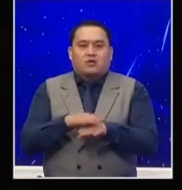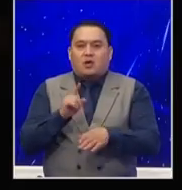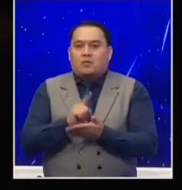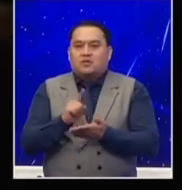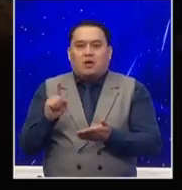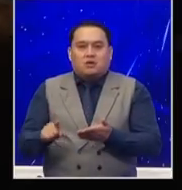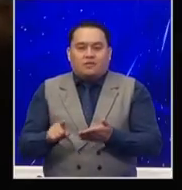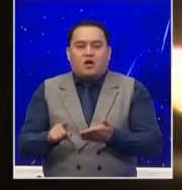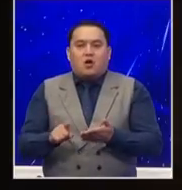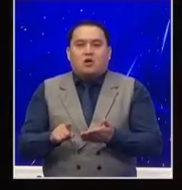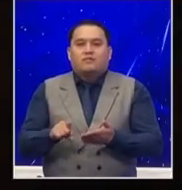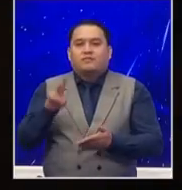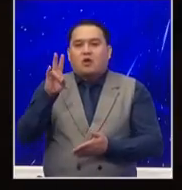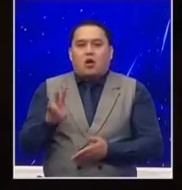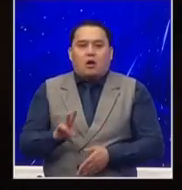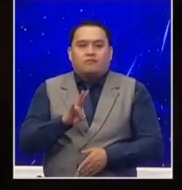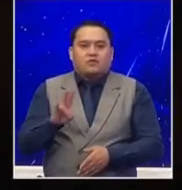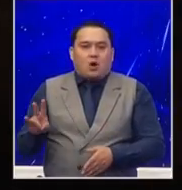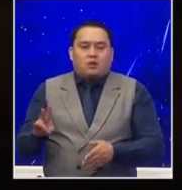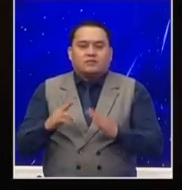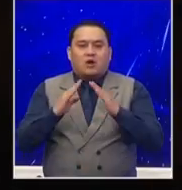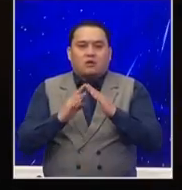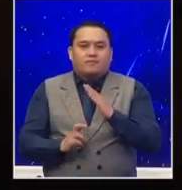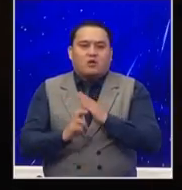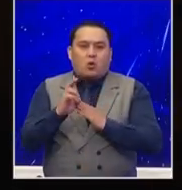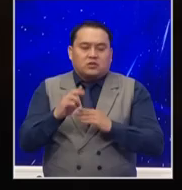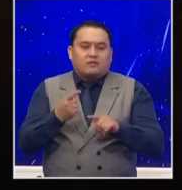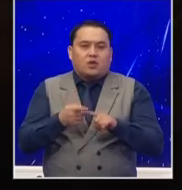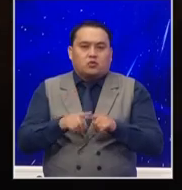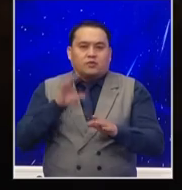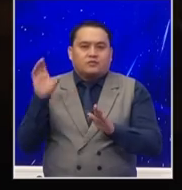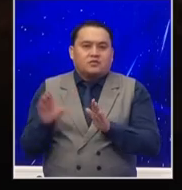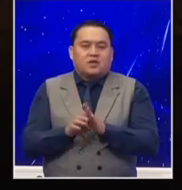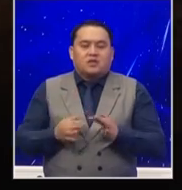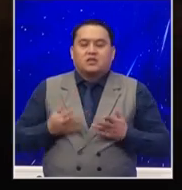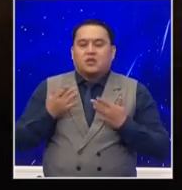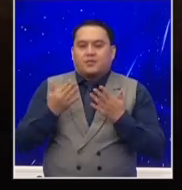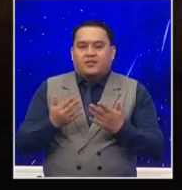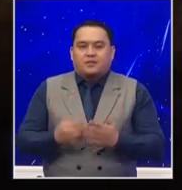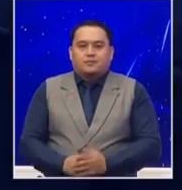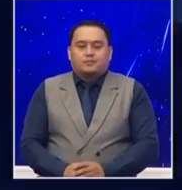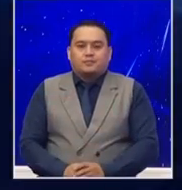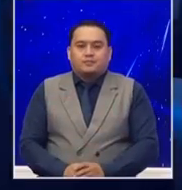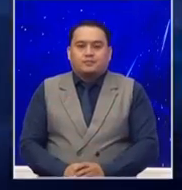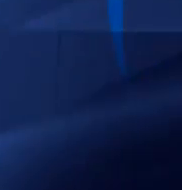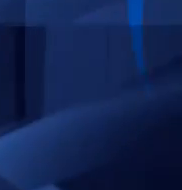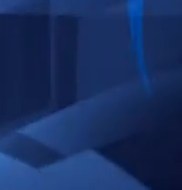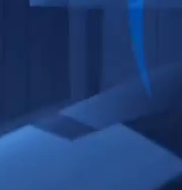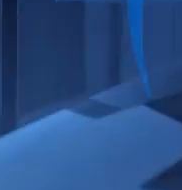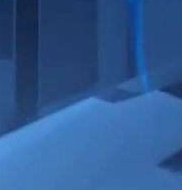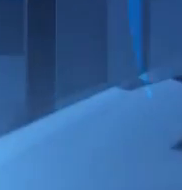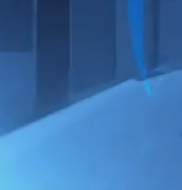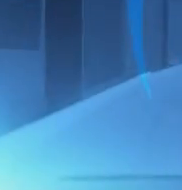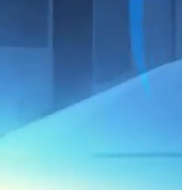обязательной. К слову, в православных храмах в эти дни проводились крещенские богослужения с соблюдением всех санитарных требований. Алексей Яйцо, Ерлан